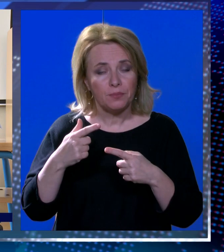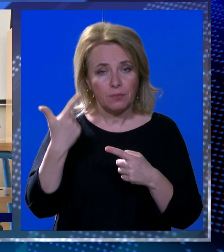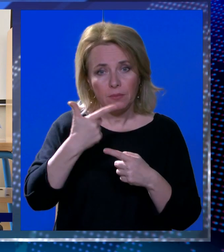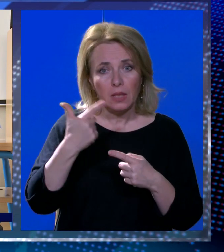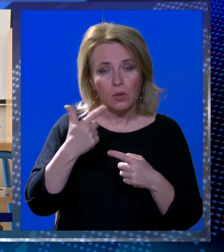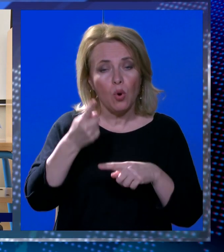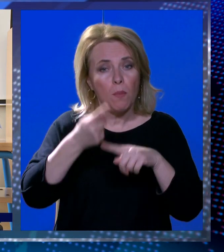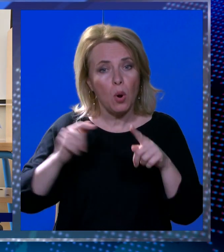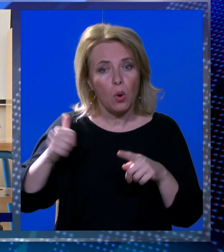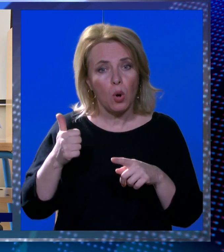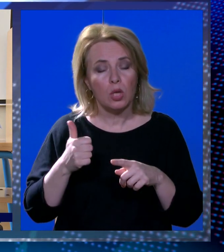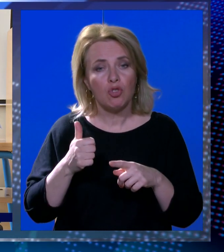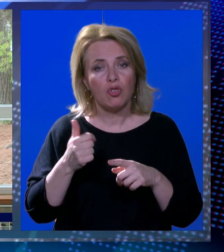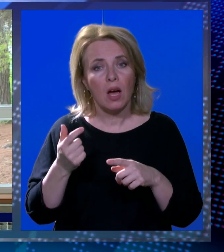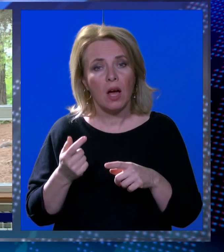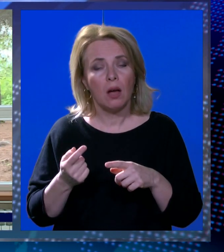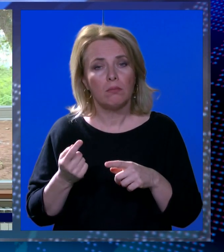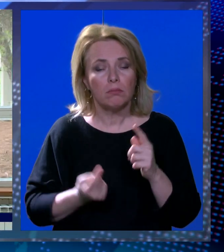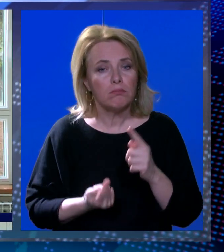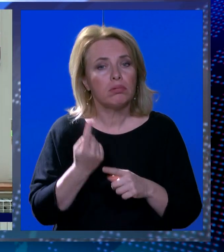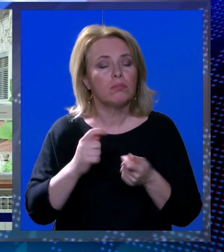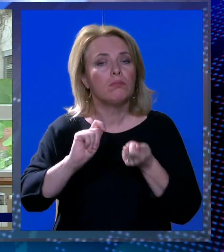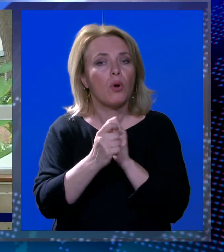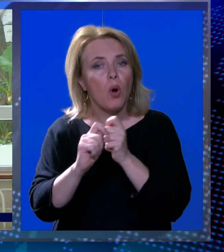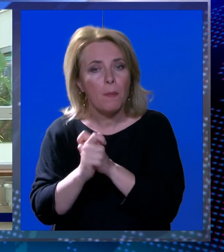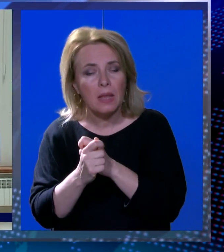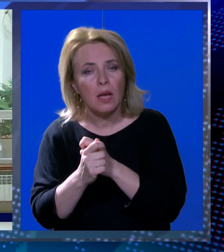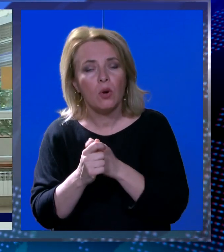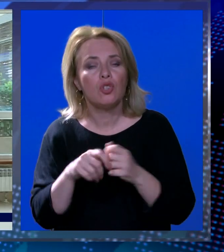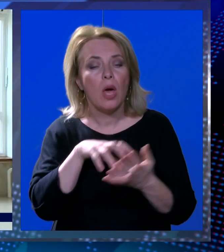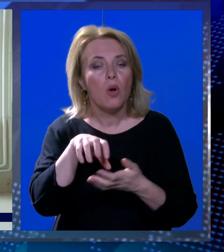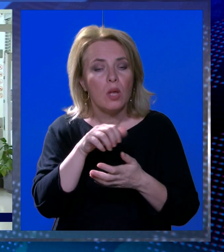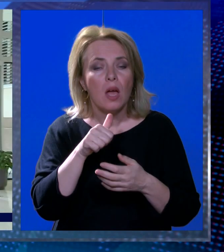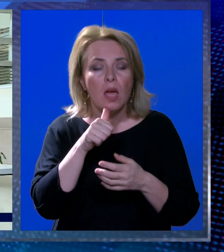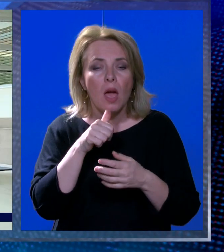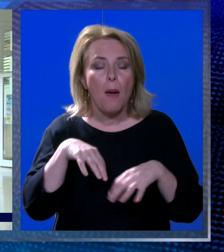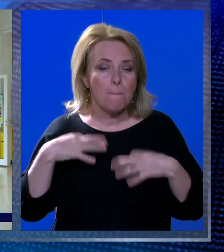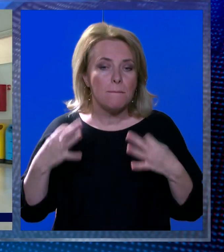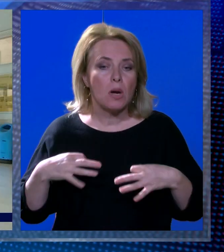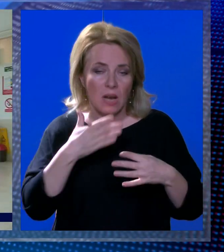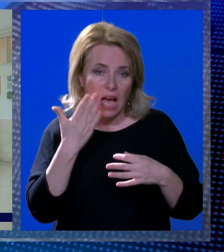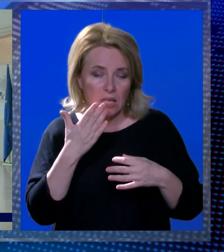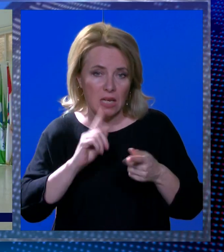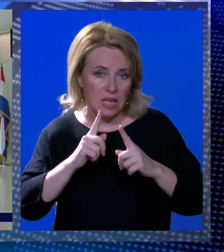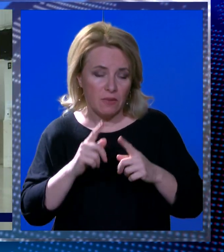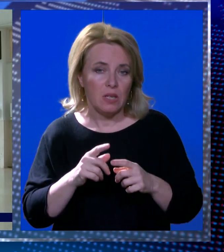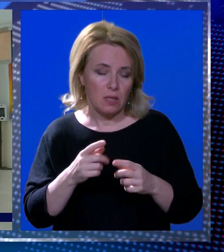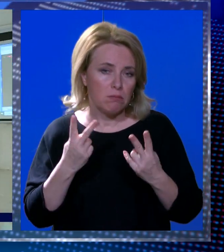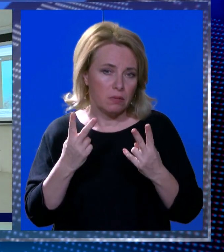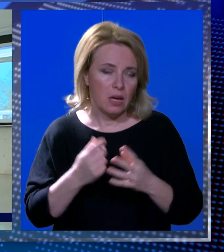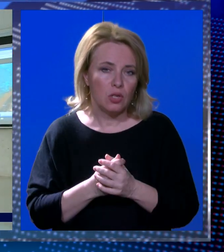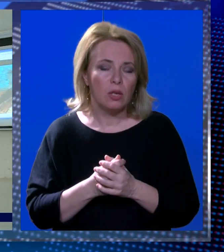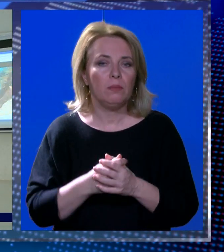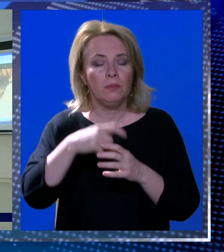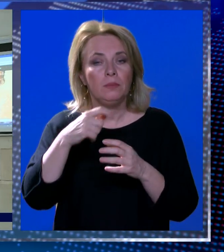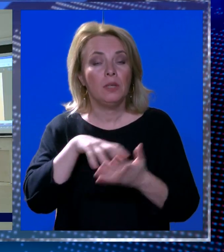Početak drugog polugodišta uveo je pojedine promjene koje će značiti roditeljima i profesorima, odnosno razrednicima. Naime, roditelji